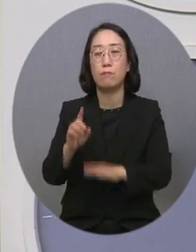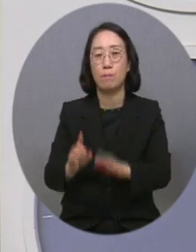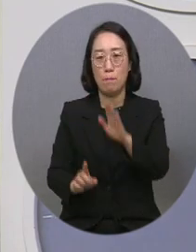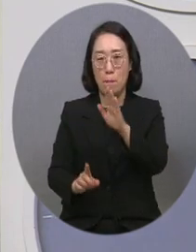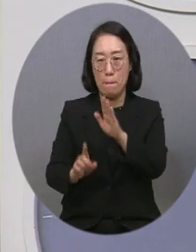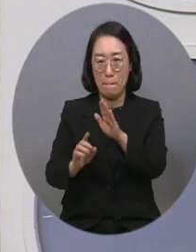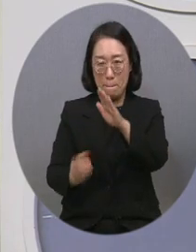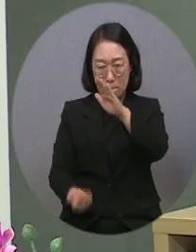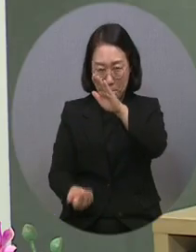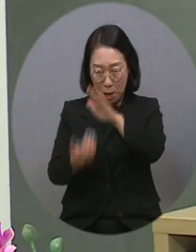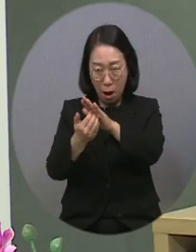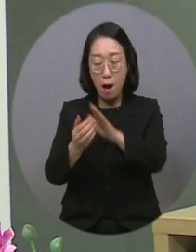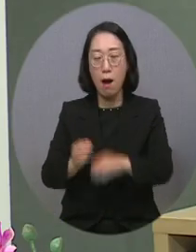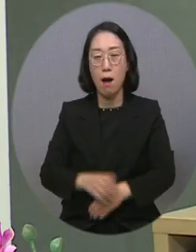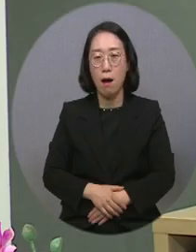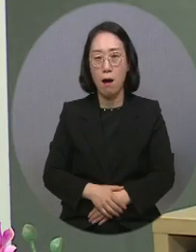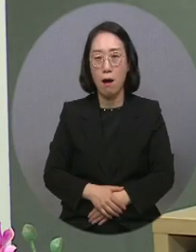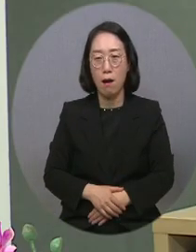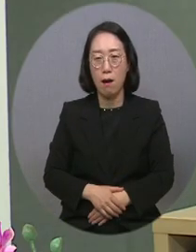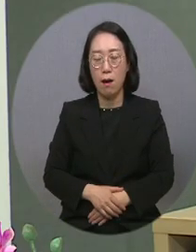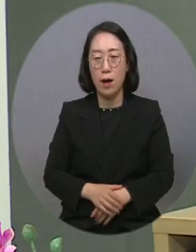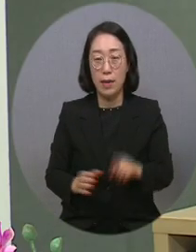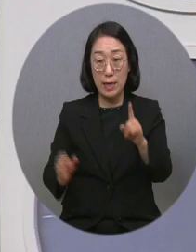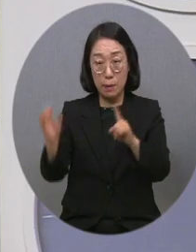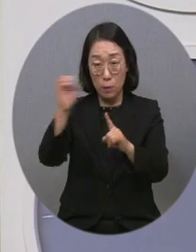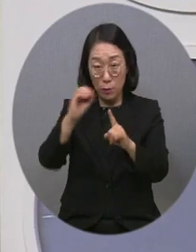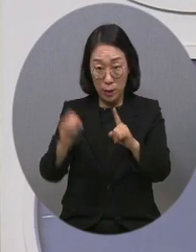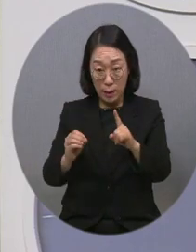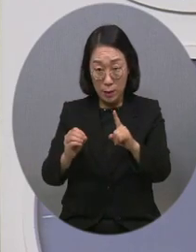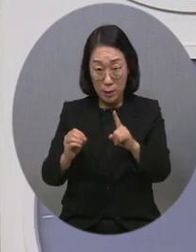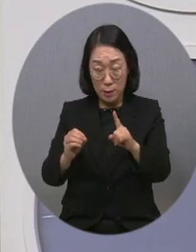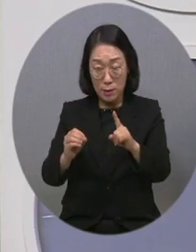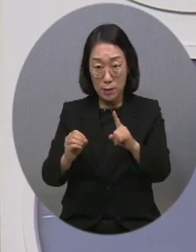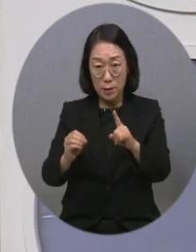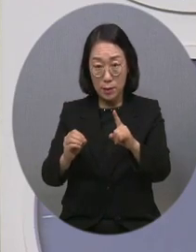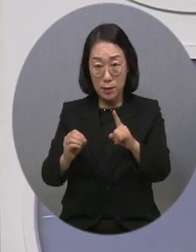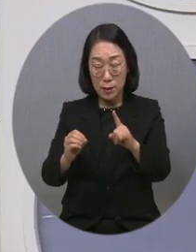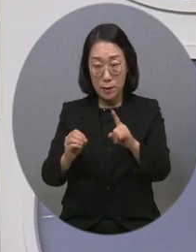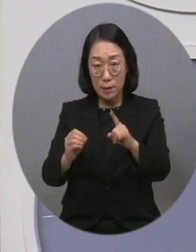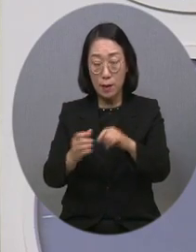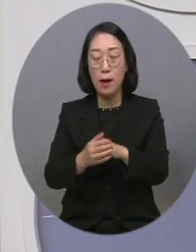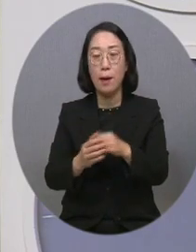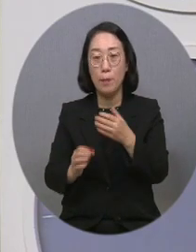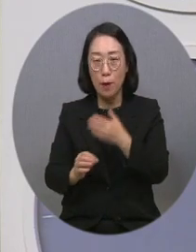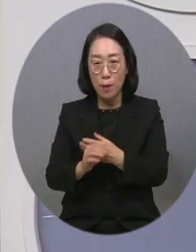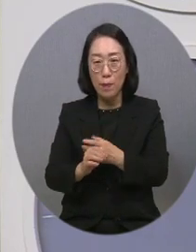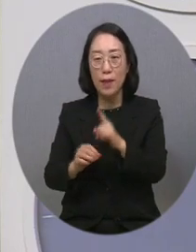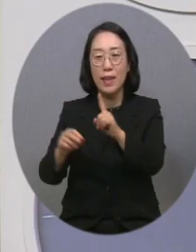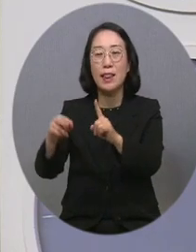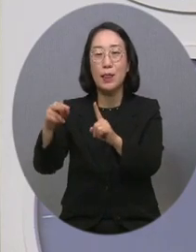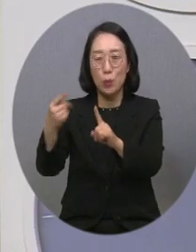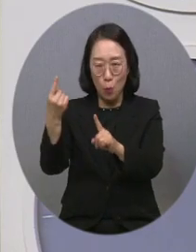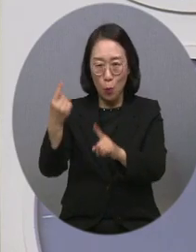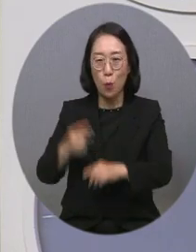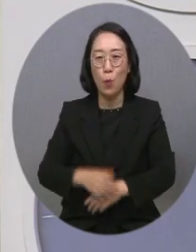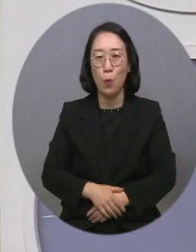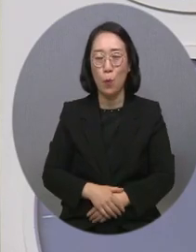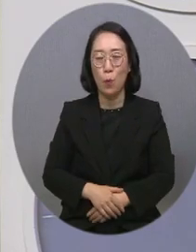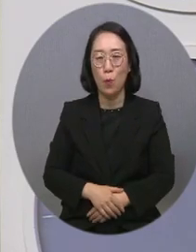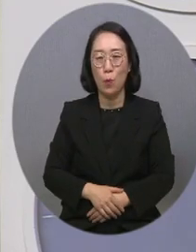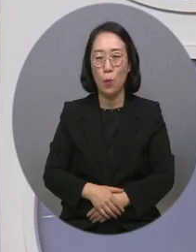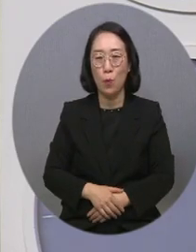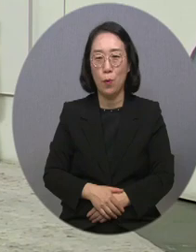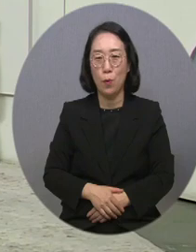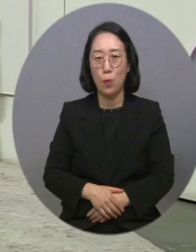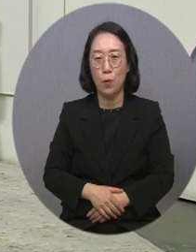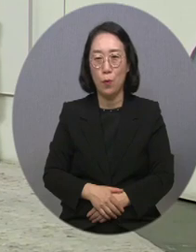그러니까 1% 달성되면은 1도가 올라가는 겁니다. 네. 우리 모금 목표에 1%가 달성되면 1도가